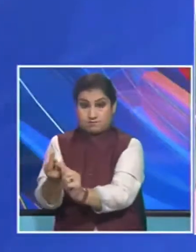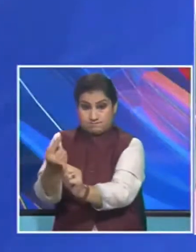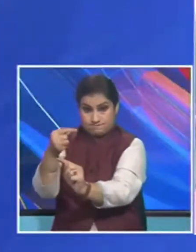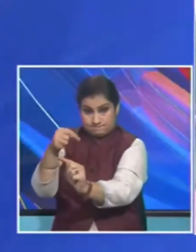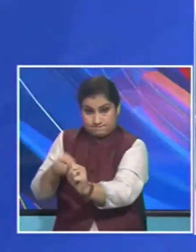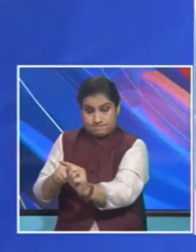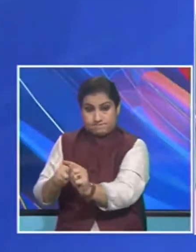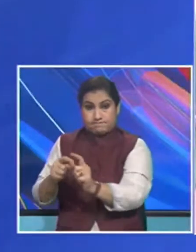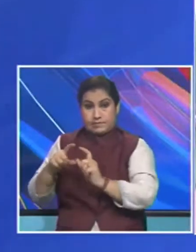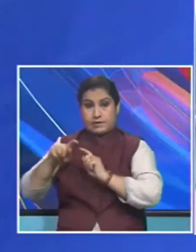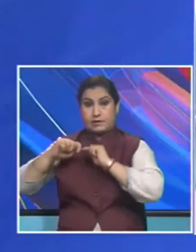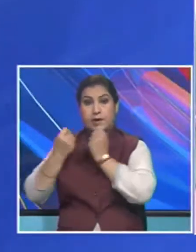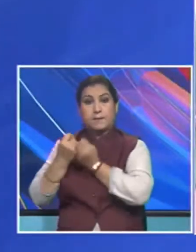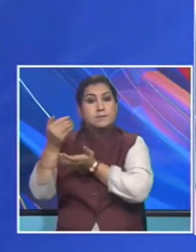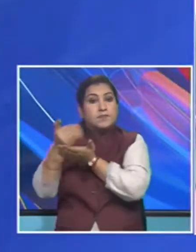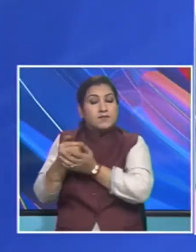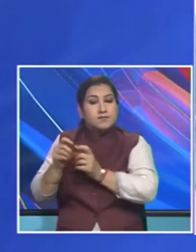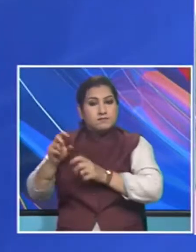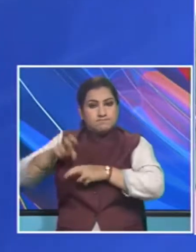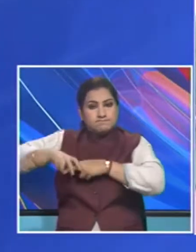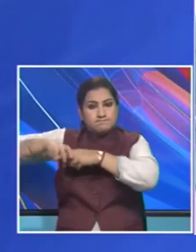राष्ट्रपति अंगरक्षक,